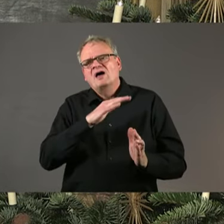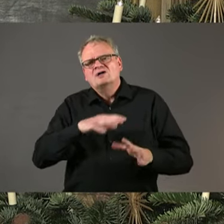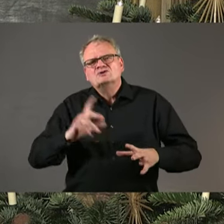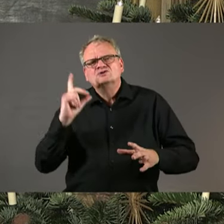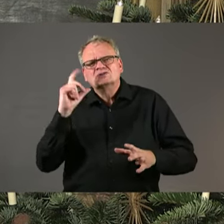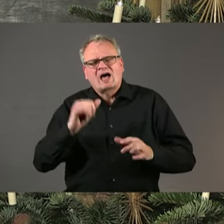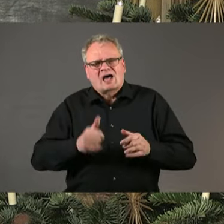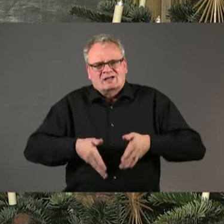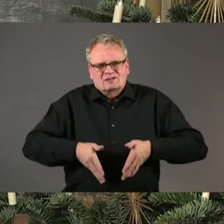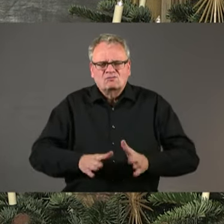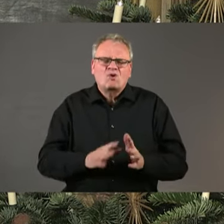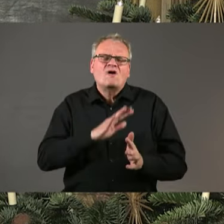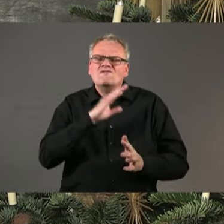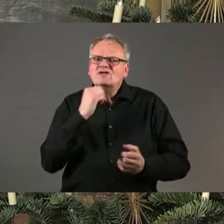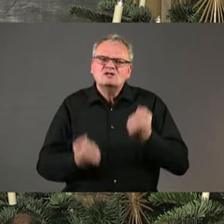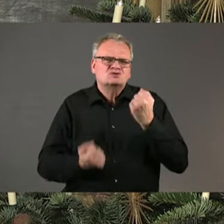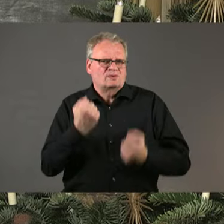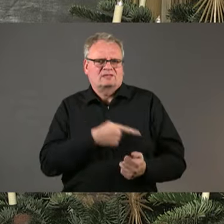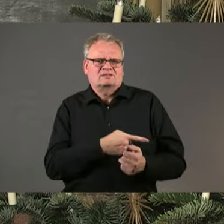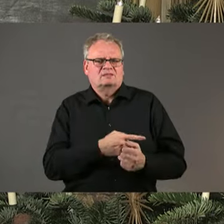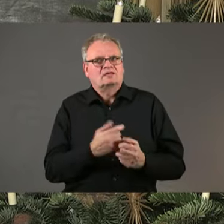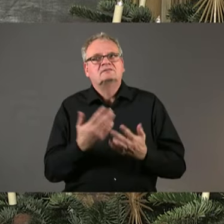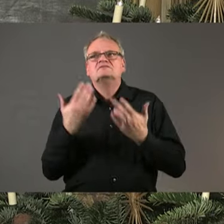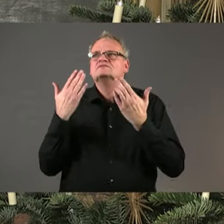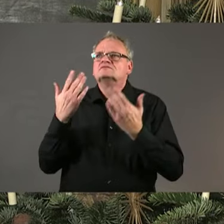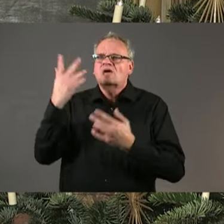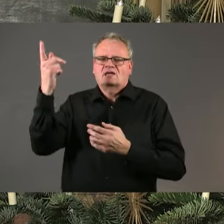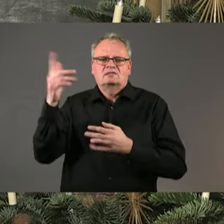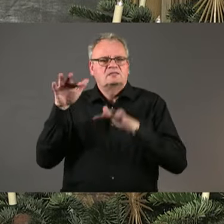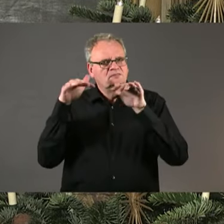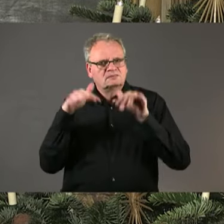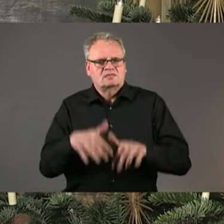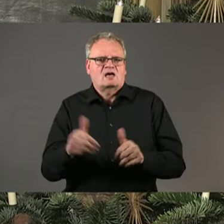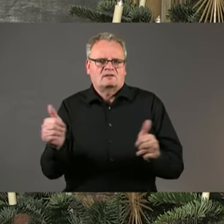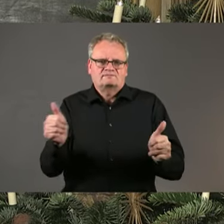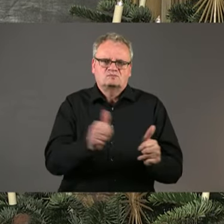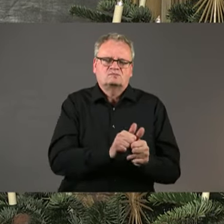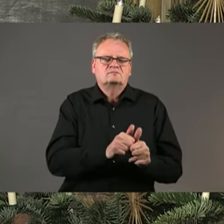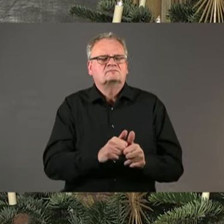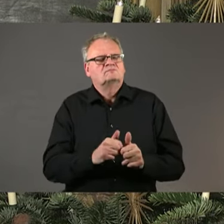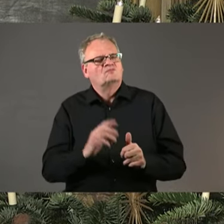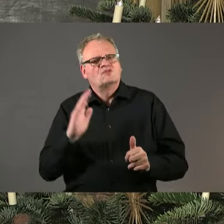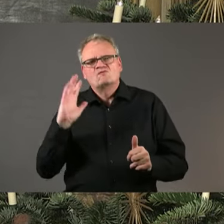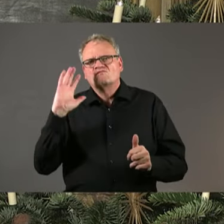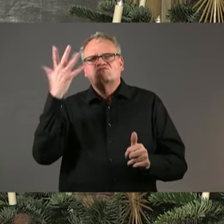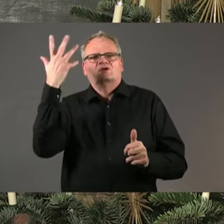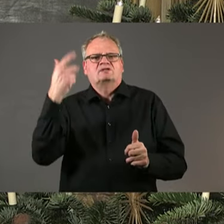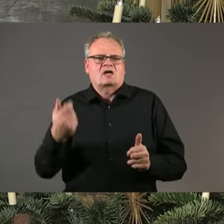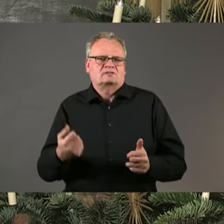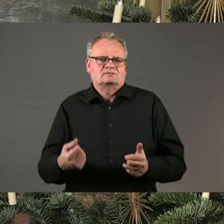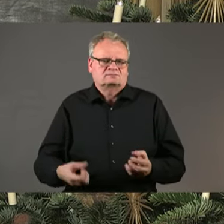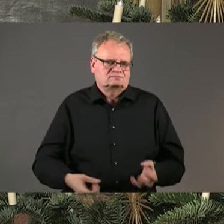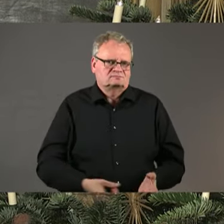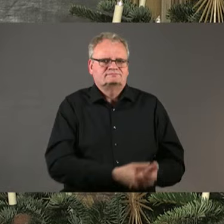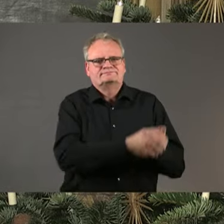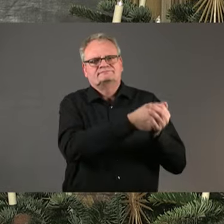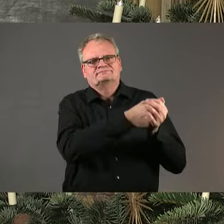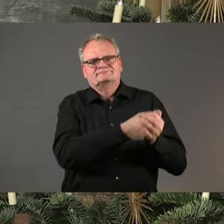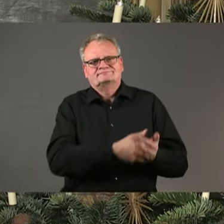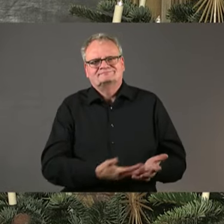Start ins Leben war so schwer. Danke, dass du da warst und eingegriffen hast. Danke für dieses